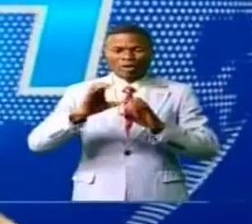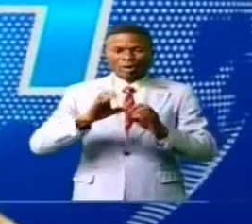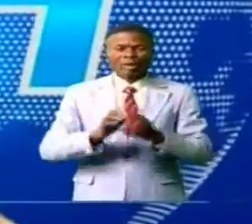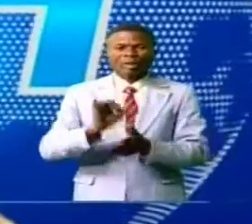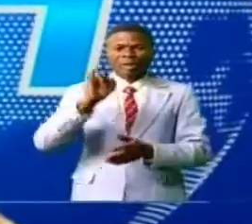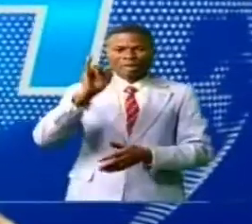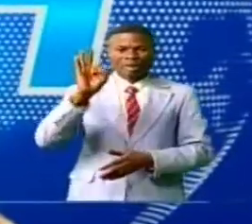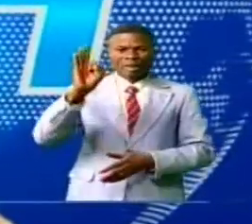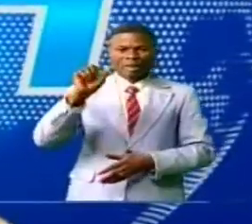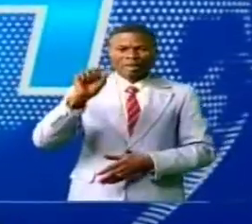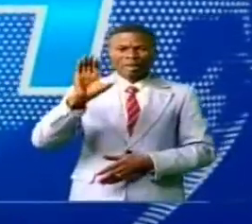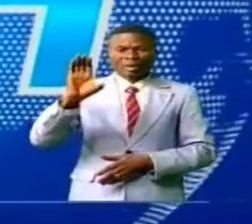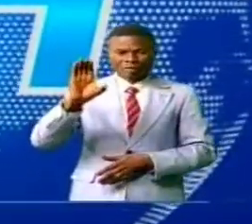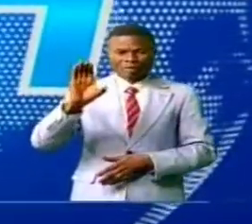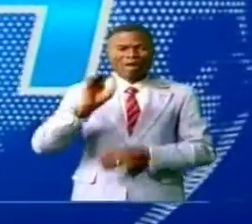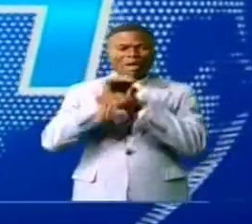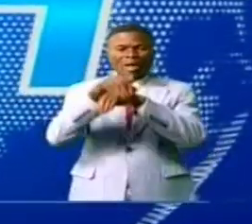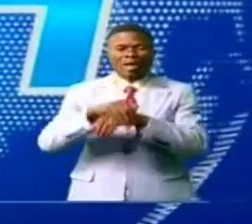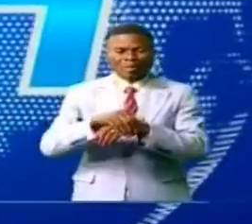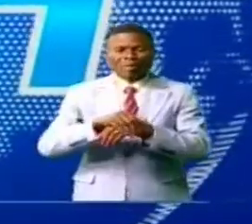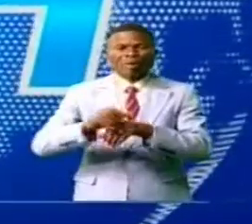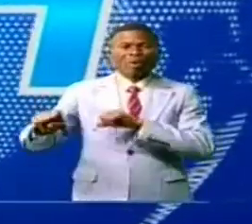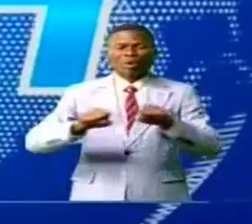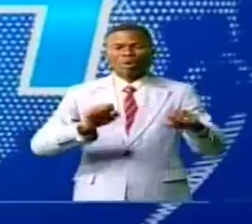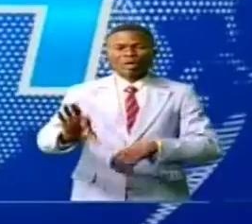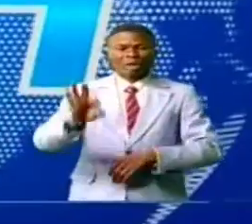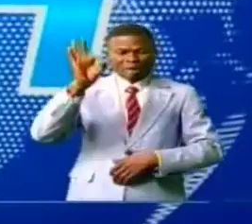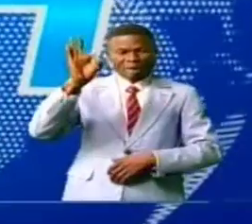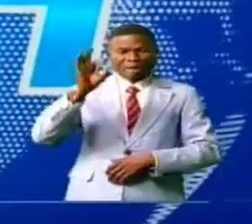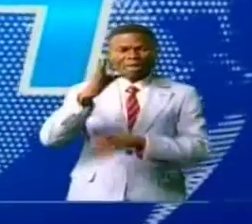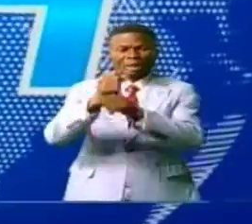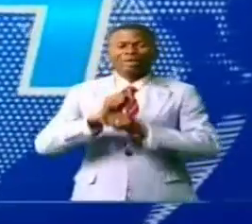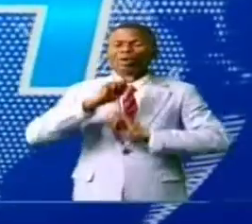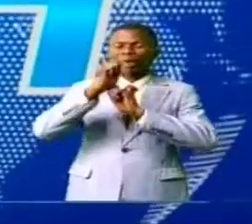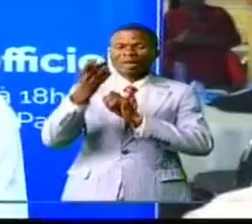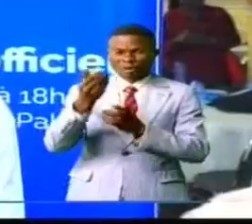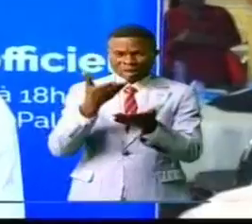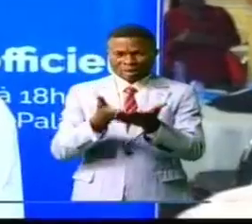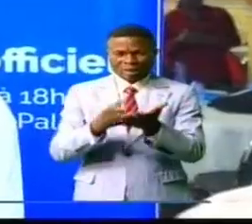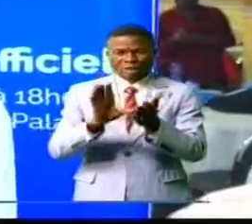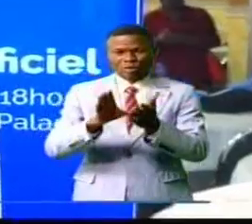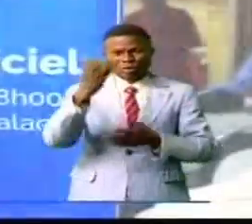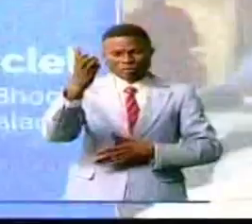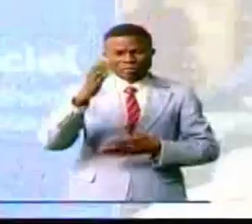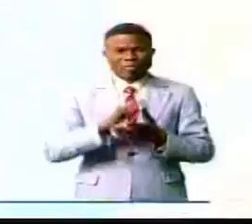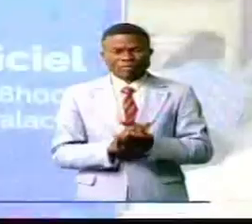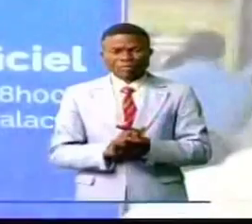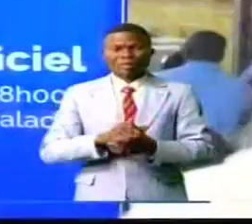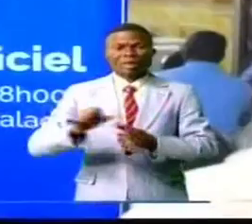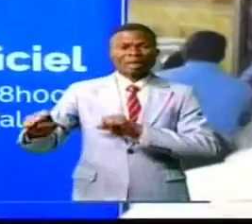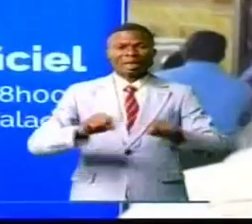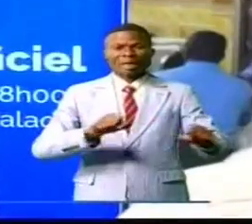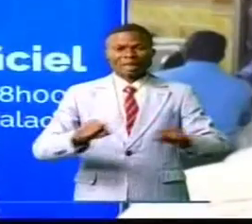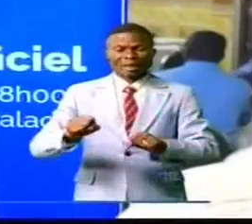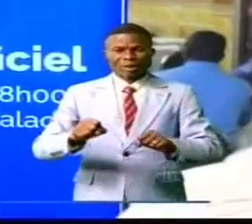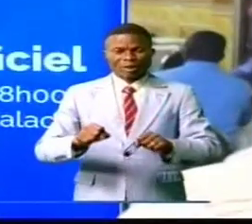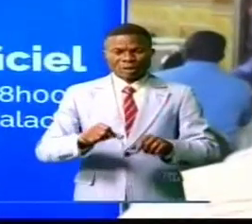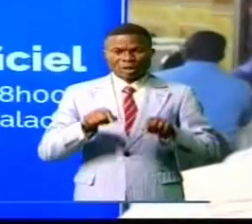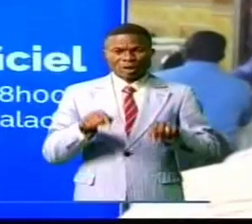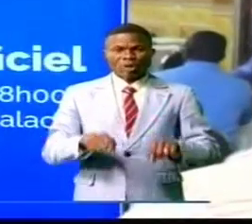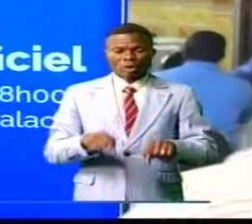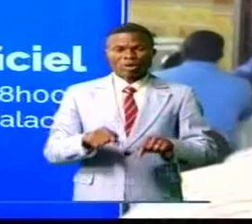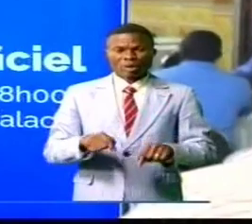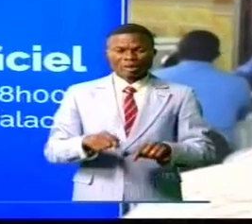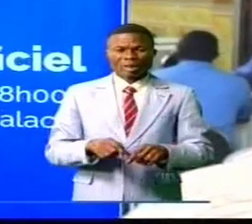IFASIC participent à ces concours pour bénéficier de cette bourse. Faire faire un concours. On vient de faire aujourd'hui seulement